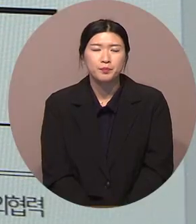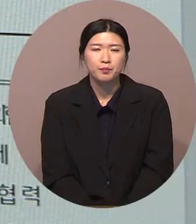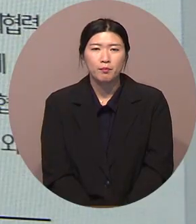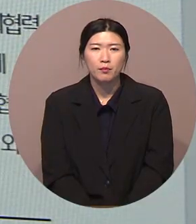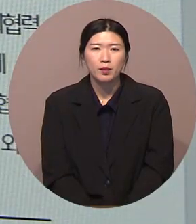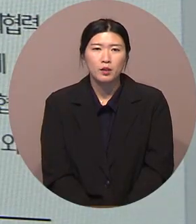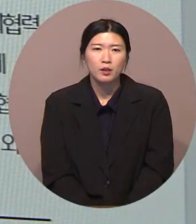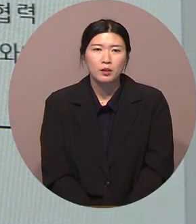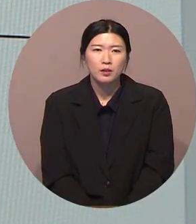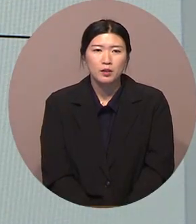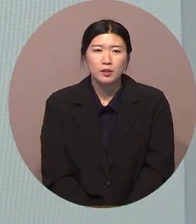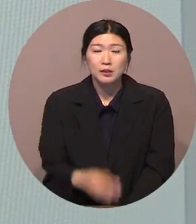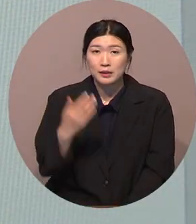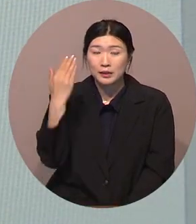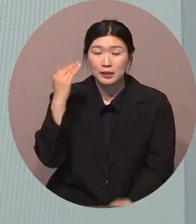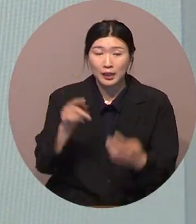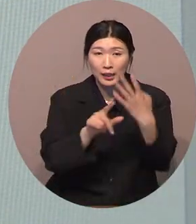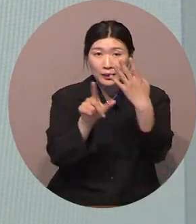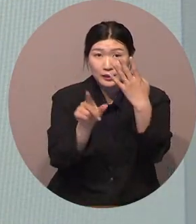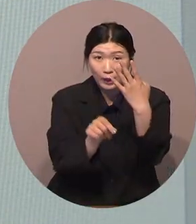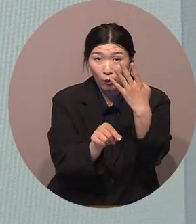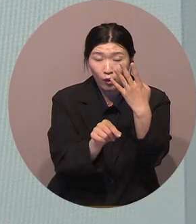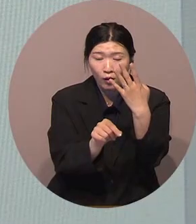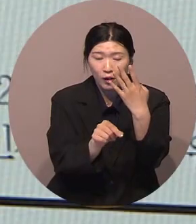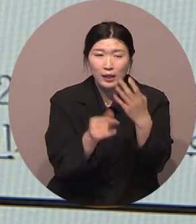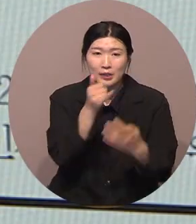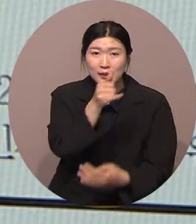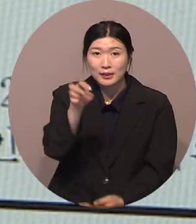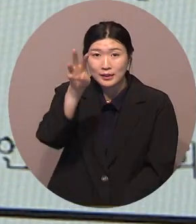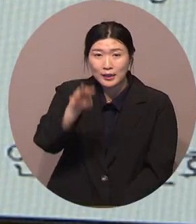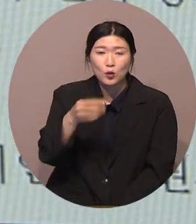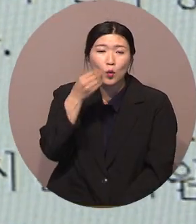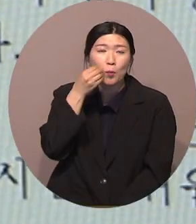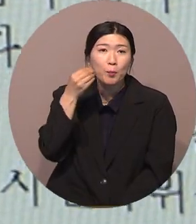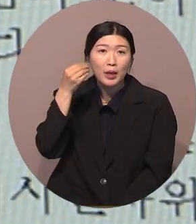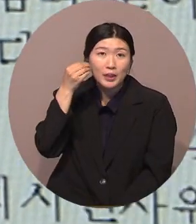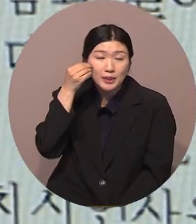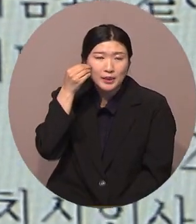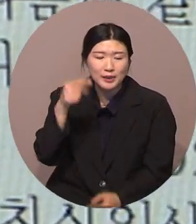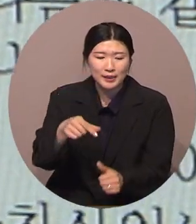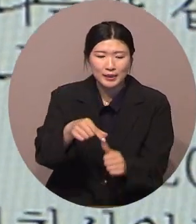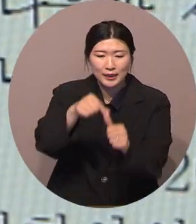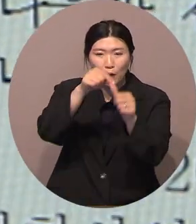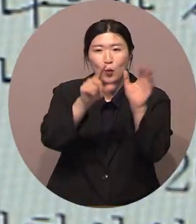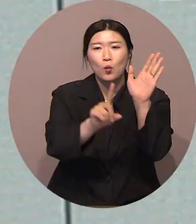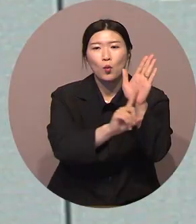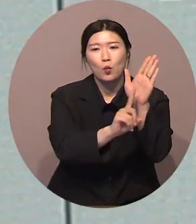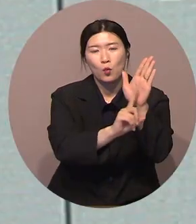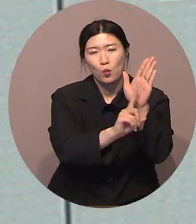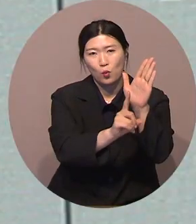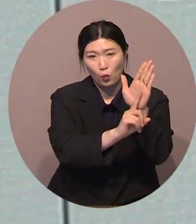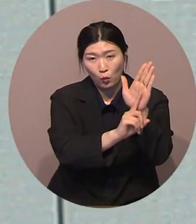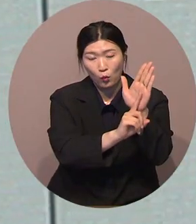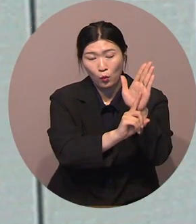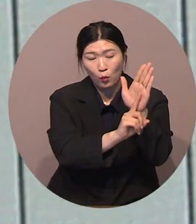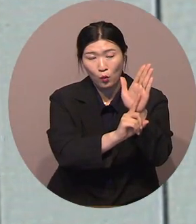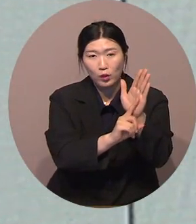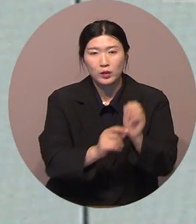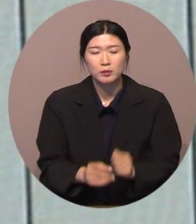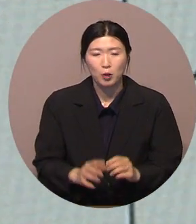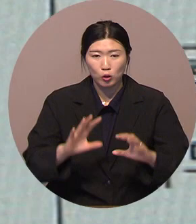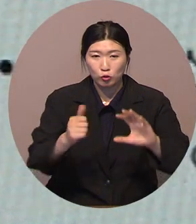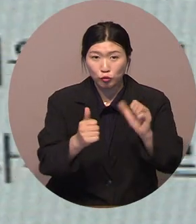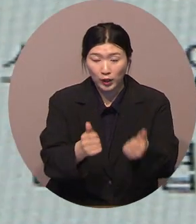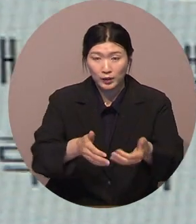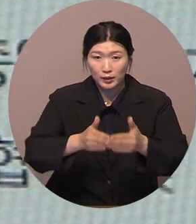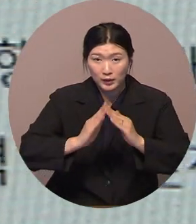기자입니다 지난 4월 세종시 누리 집에 올라온 개방형 공무직 5급 사무관 채용공고입니다 세종 국회의사당 건립